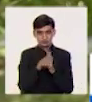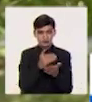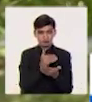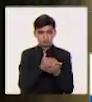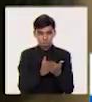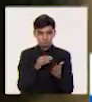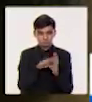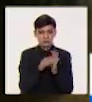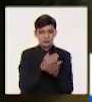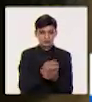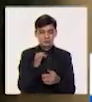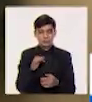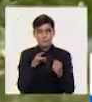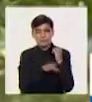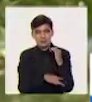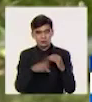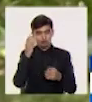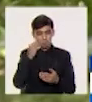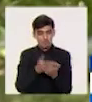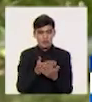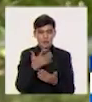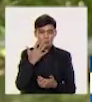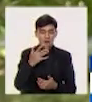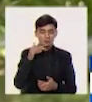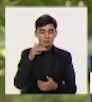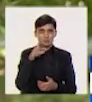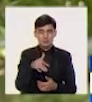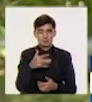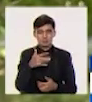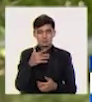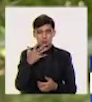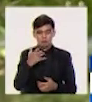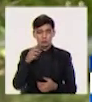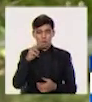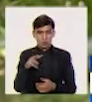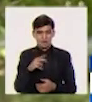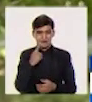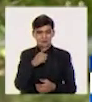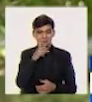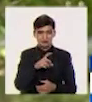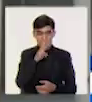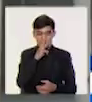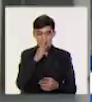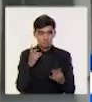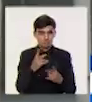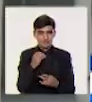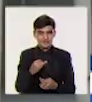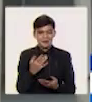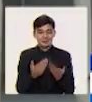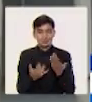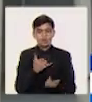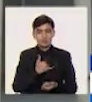бойынша кіреді. Кедейдердің саны 5,5 доллар бір күнде кісінің ақысы болу керек.